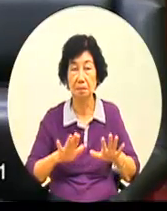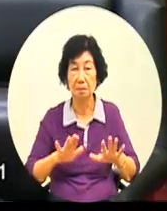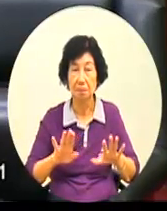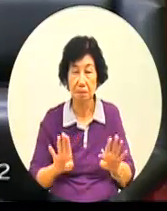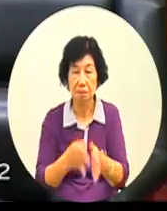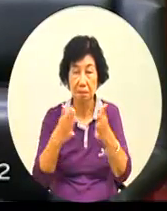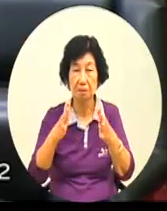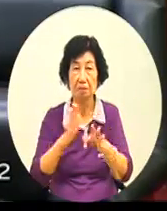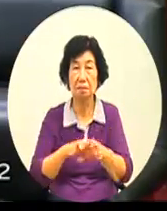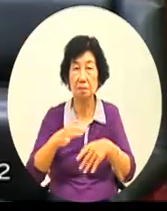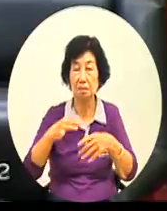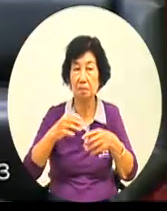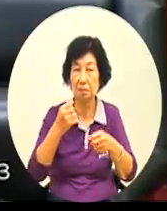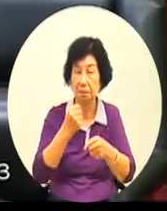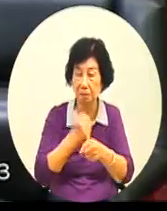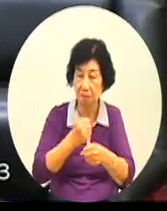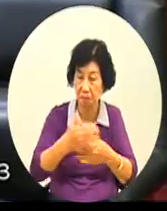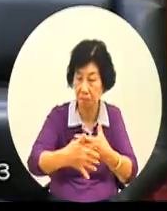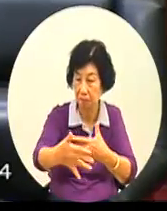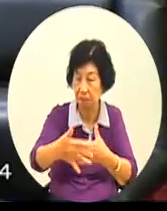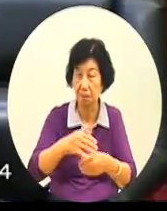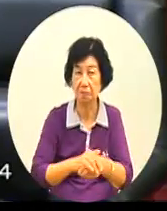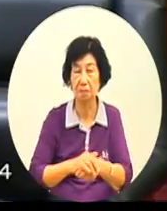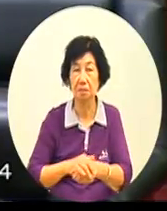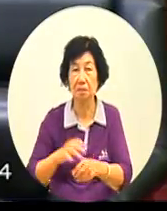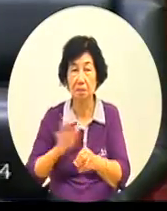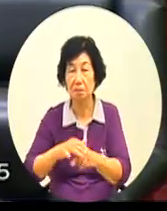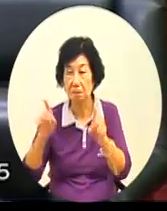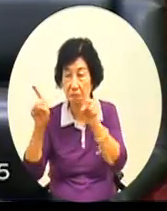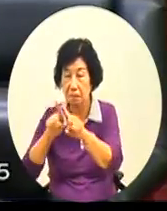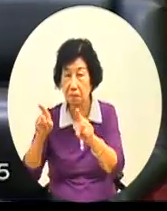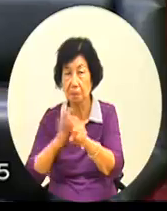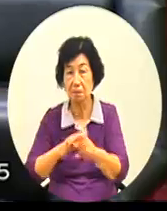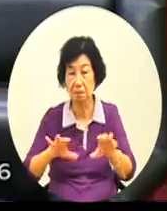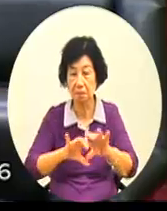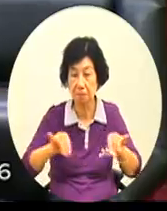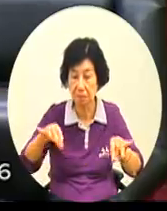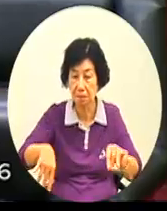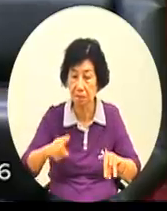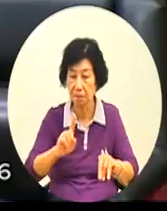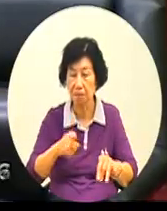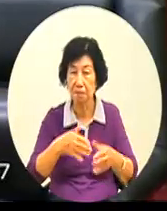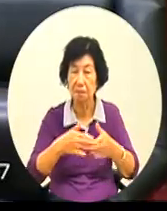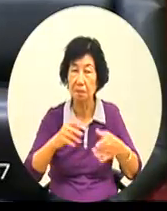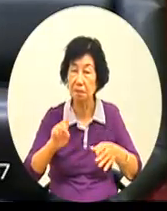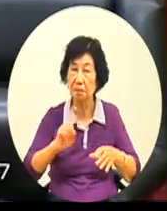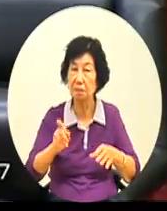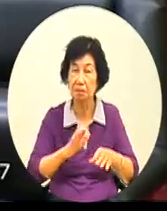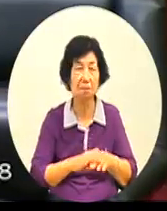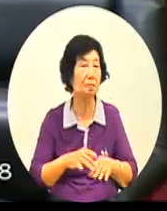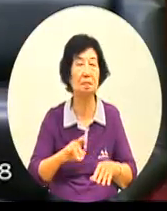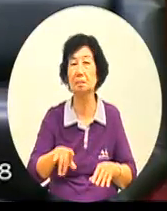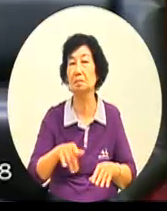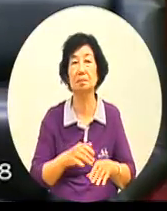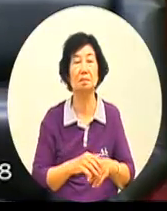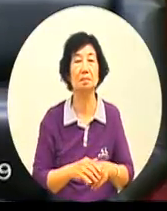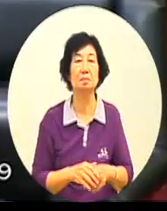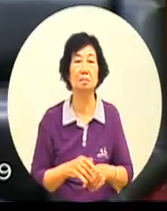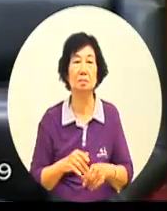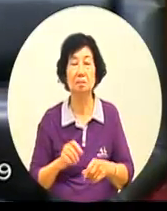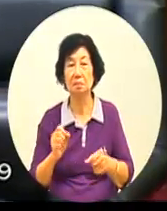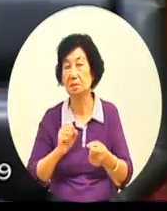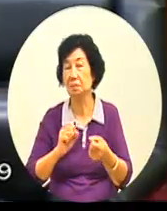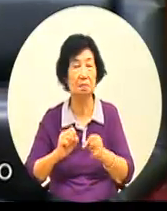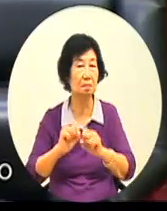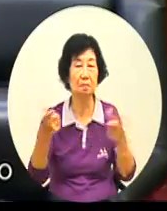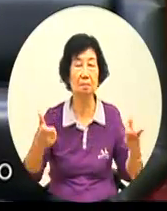候呢，没有按照我们地方上的需求。厂商呢，我们怎么样跟他讲需求的时候，这个不是我们的元素，不是我